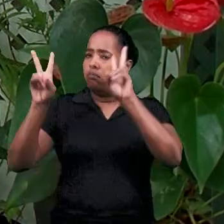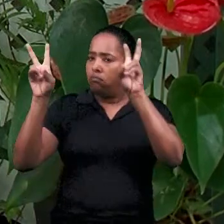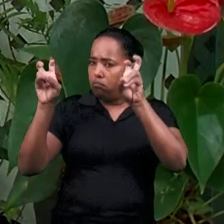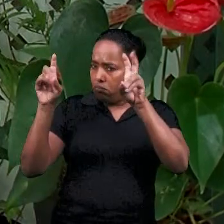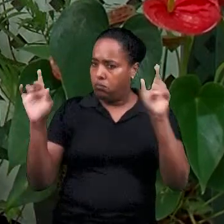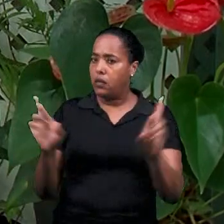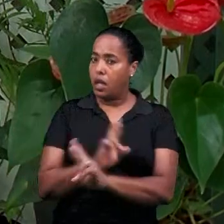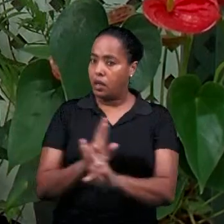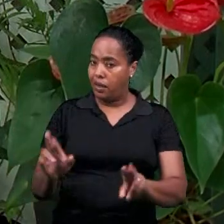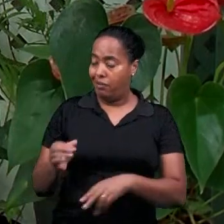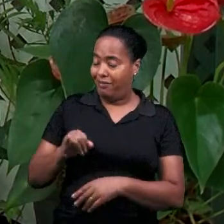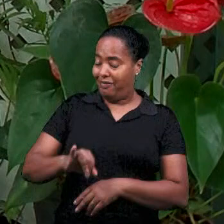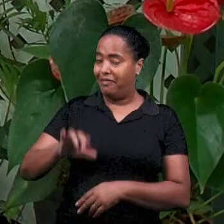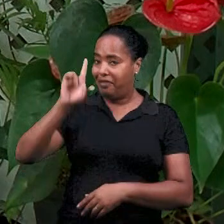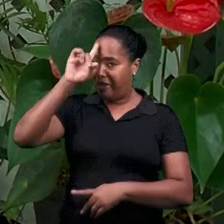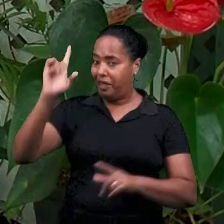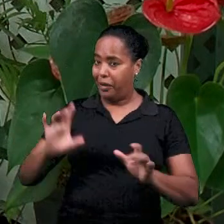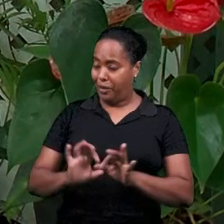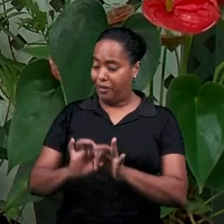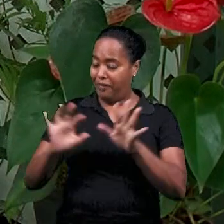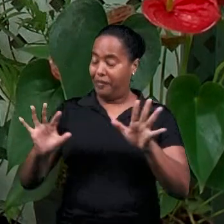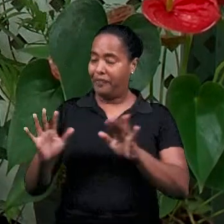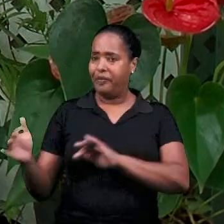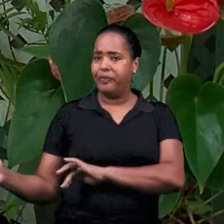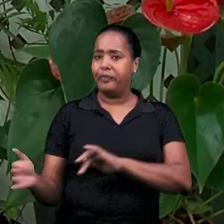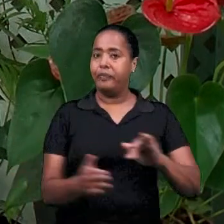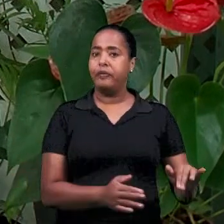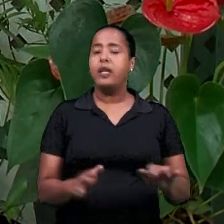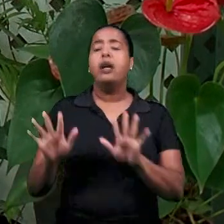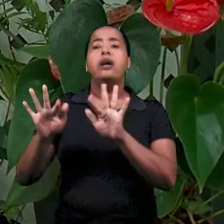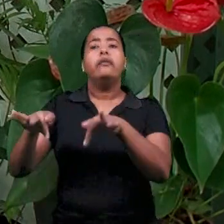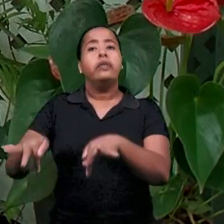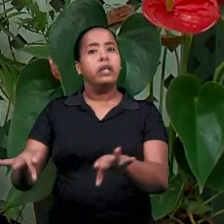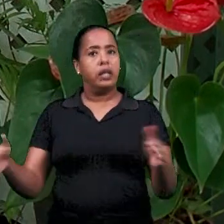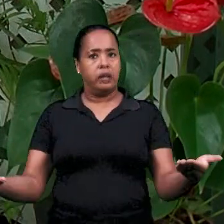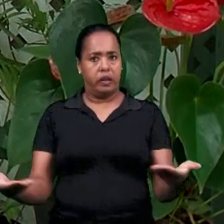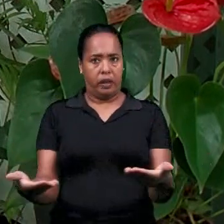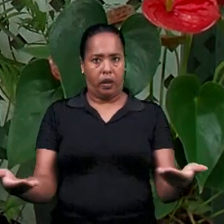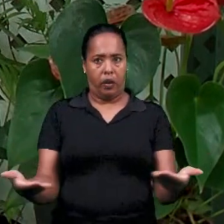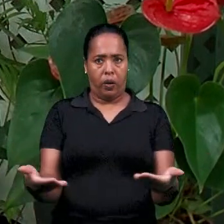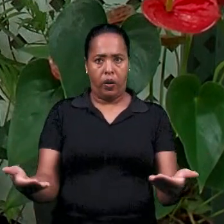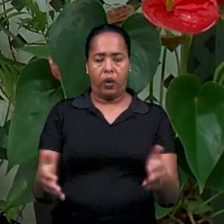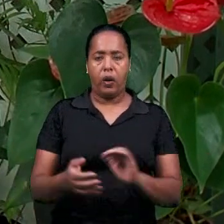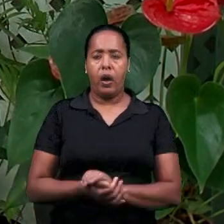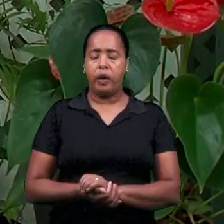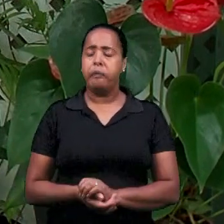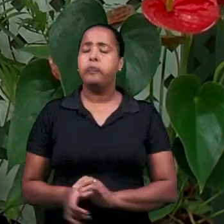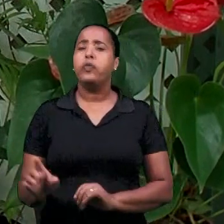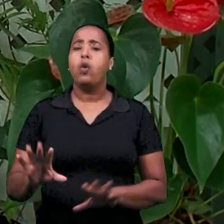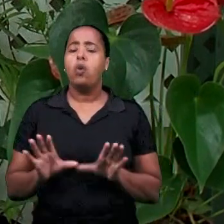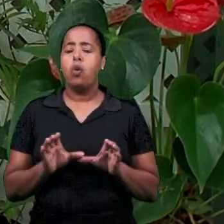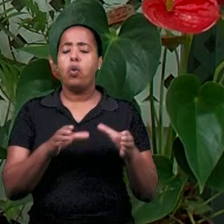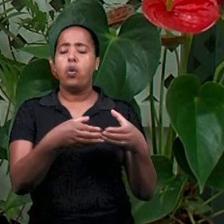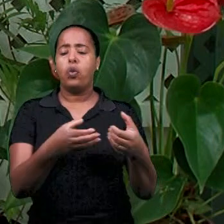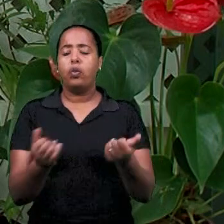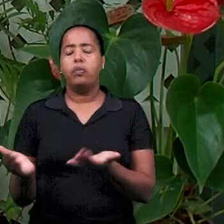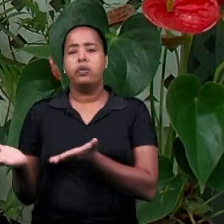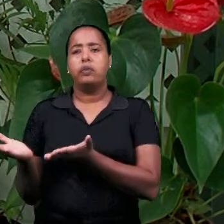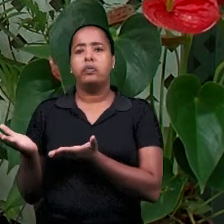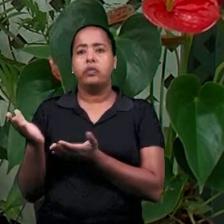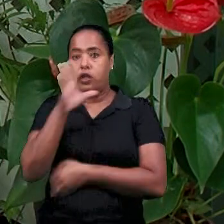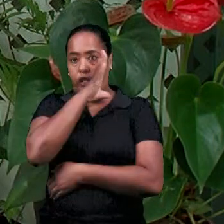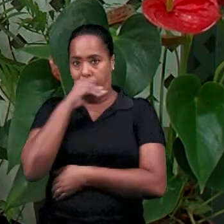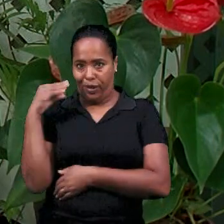sujet, le culte de soir, si Dieu nous permet. Donc, on va finir ici. Par rapport aux